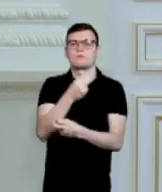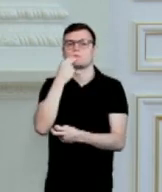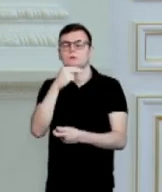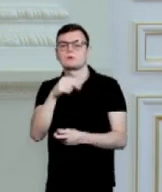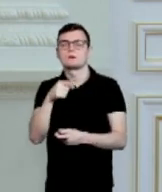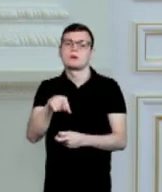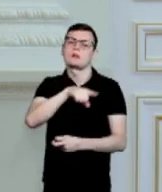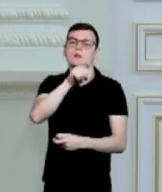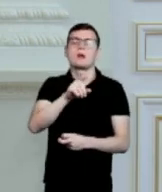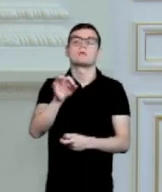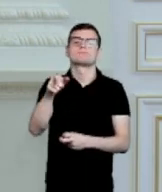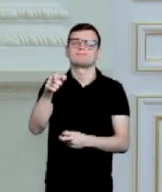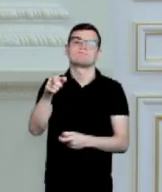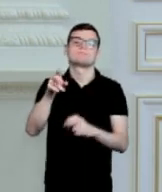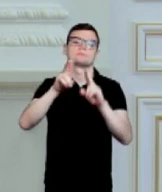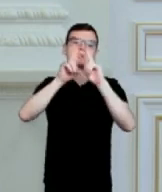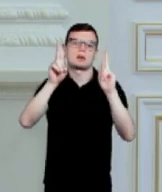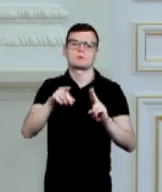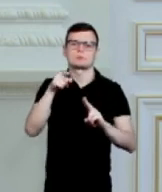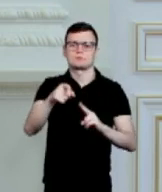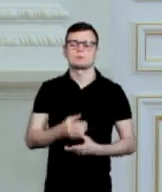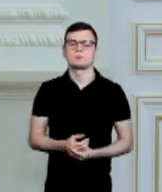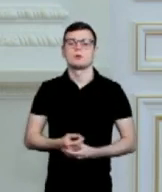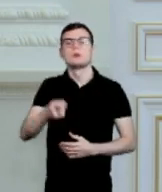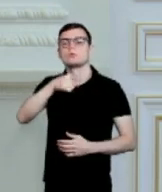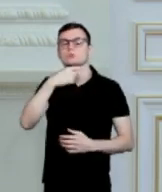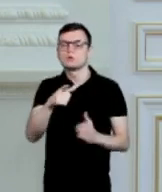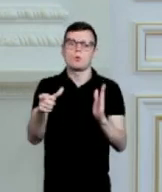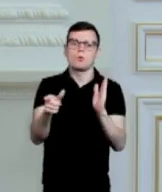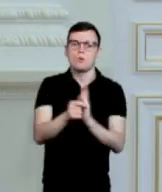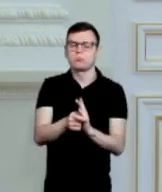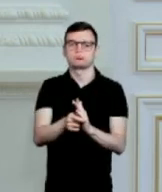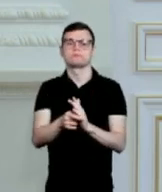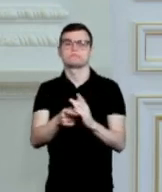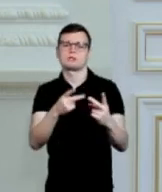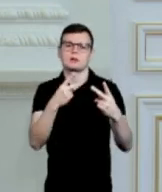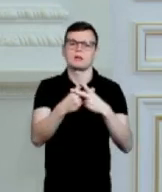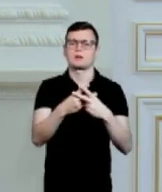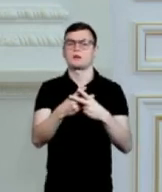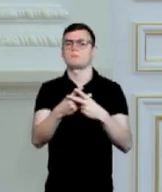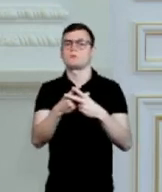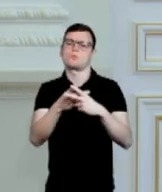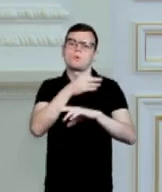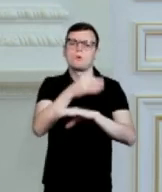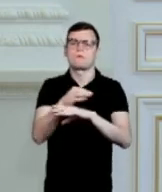kelimą tarptautiniu lygiu. Agresorius privalo atsakyti už padarytus nusikaltimus.